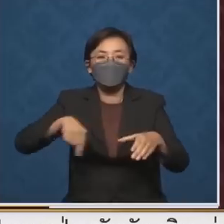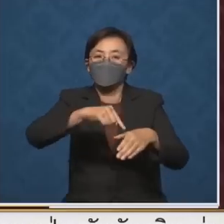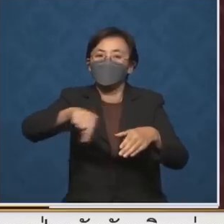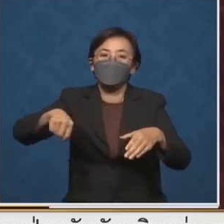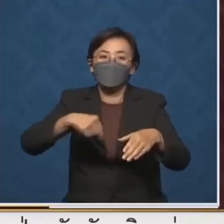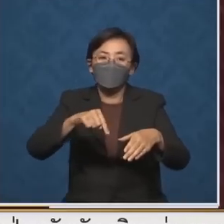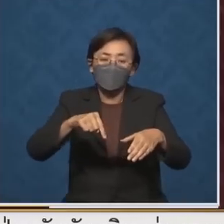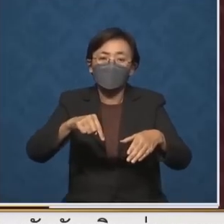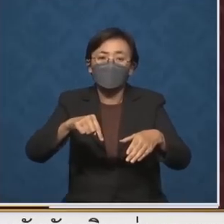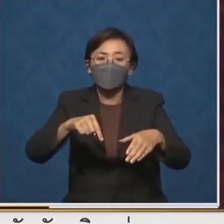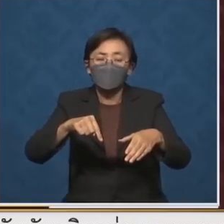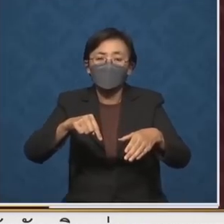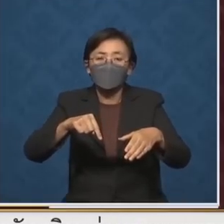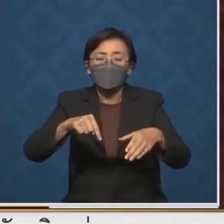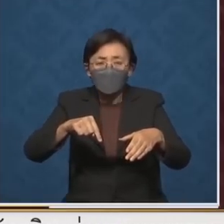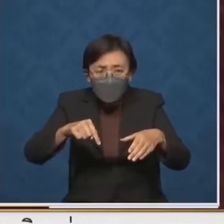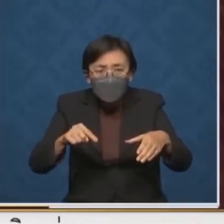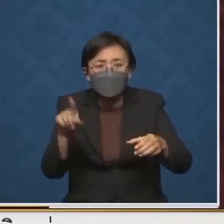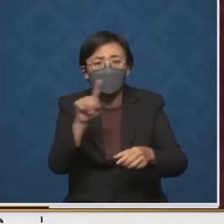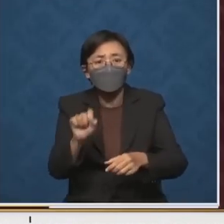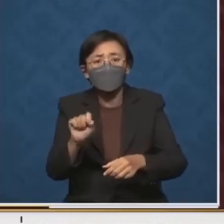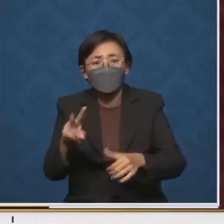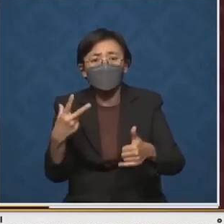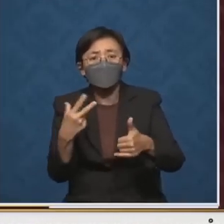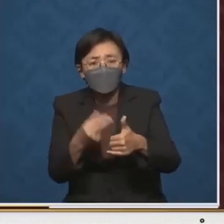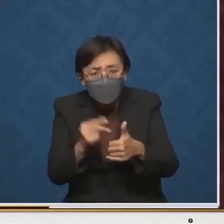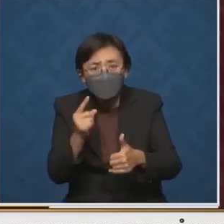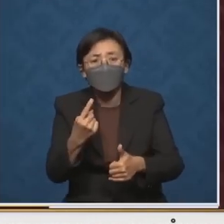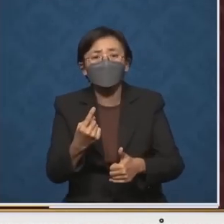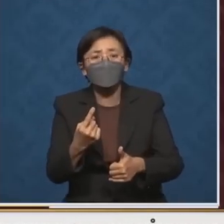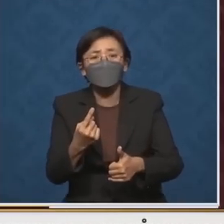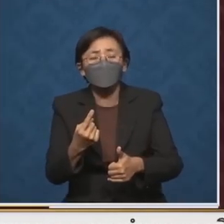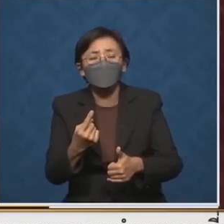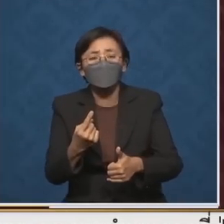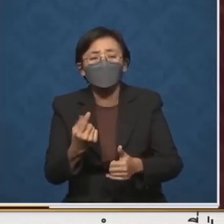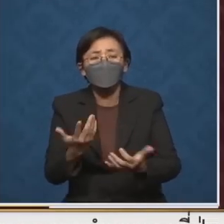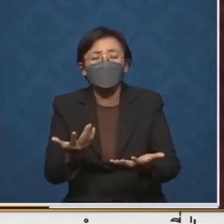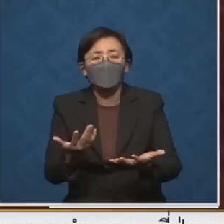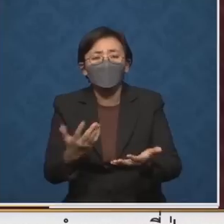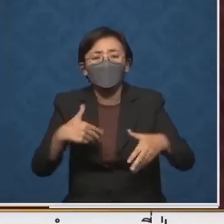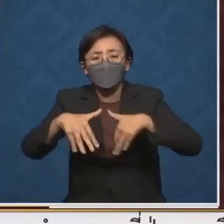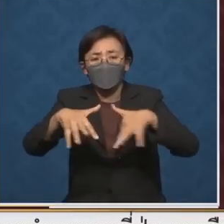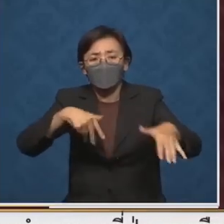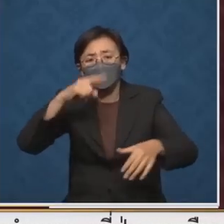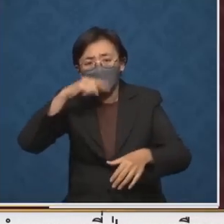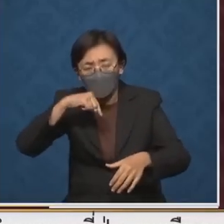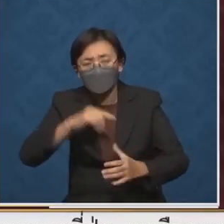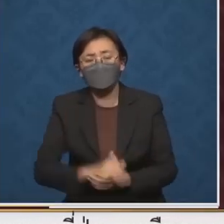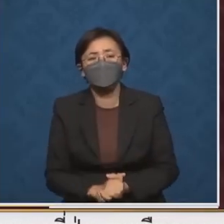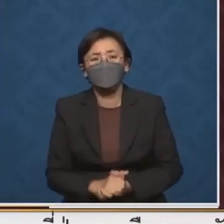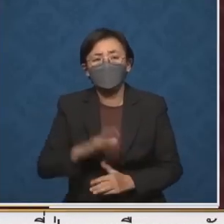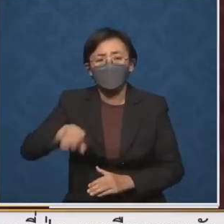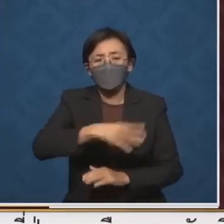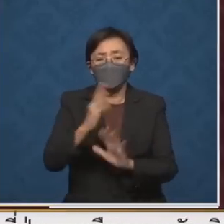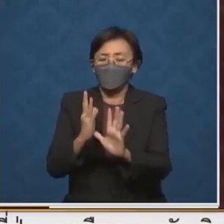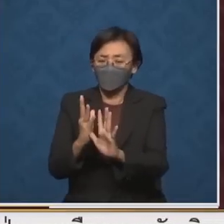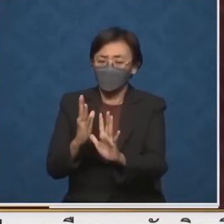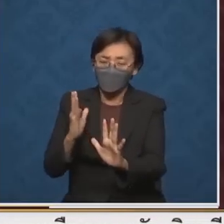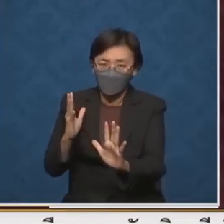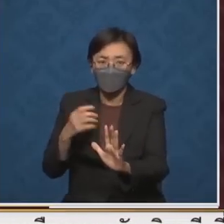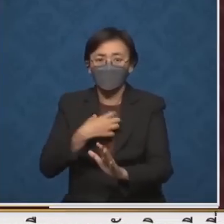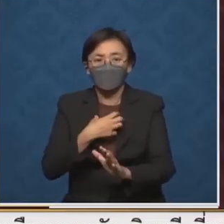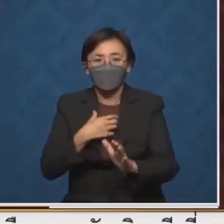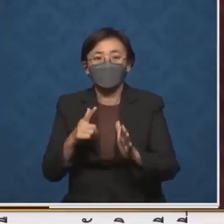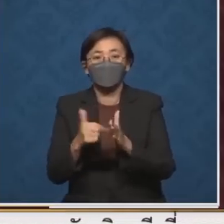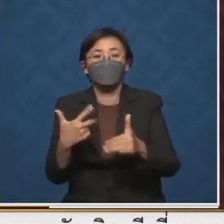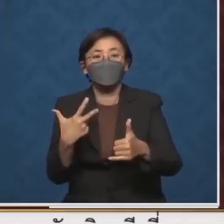ยัจะดันทุลังชีดสณว็กเท่านั้หอครัพี่น้องคนไทยครับเราไปเข้าคิววาจะชีดกันะค